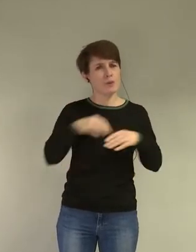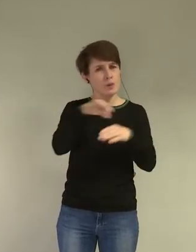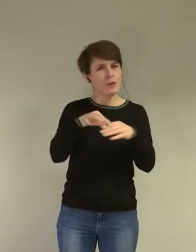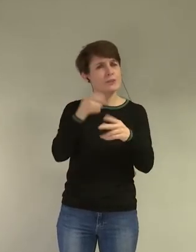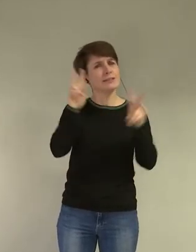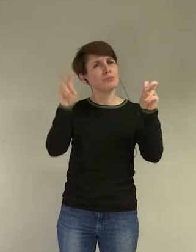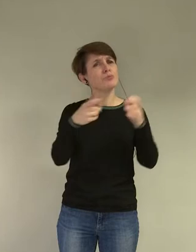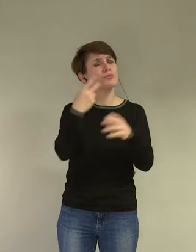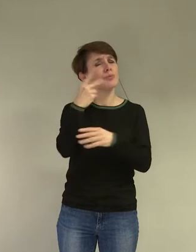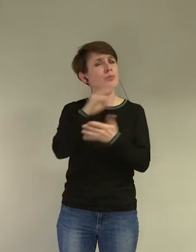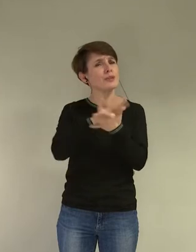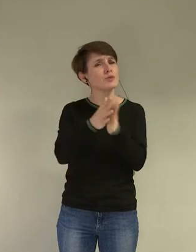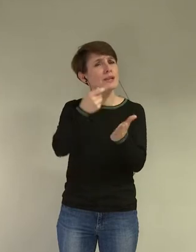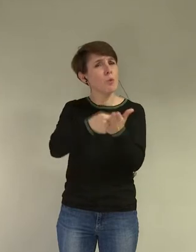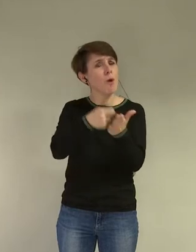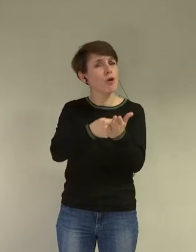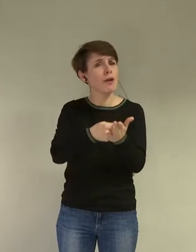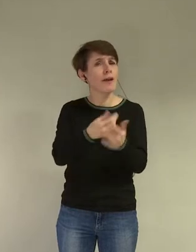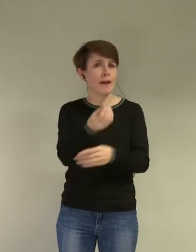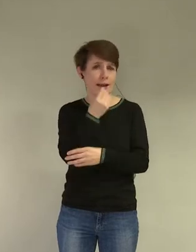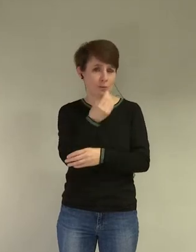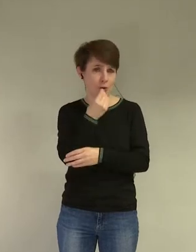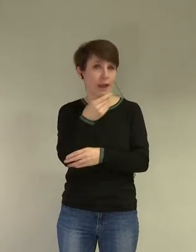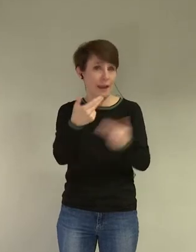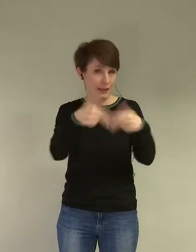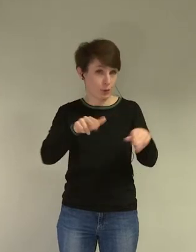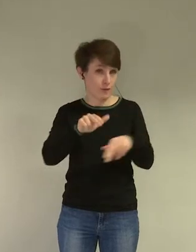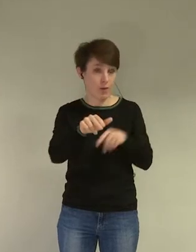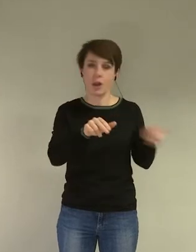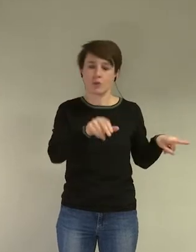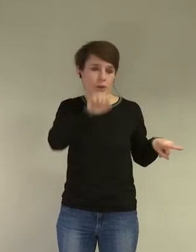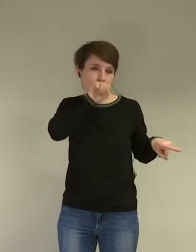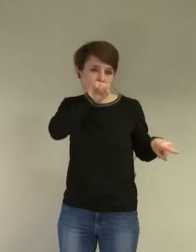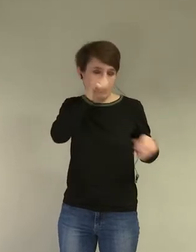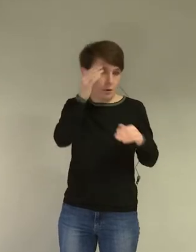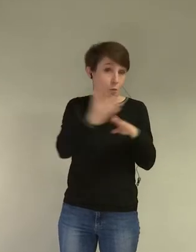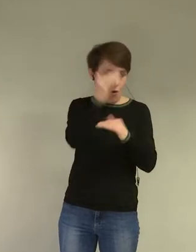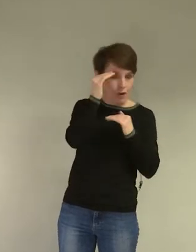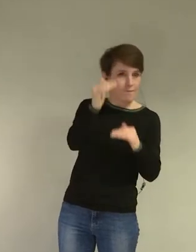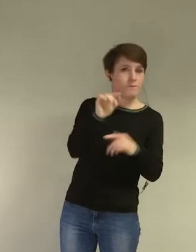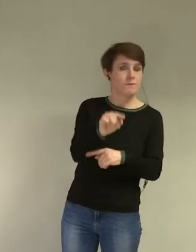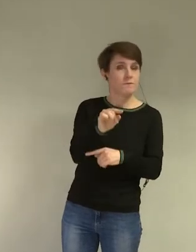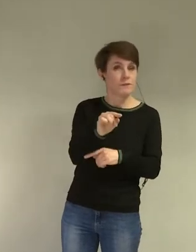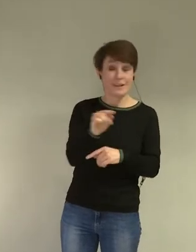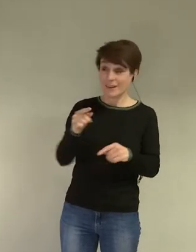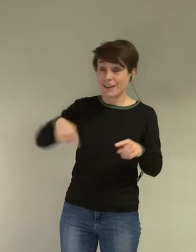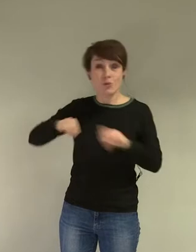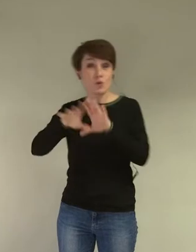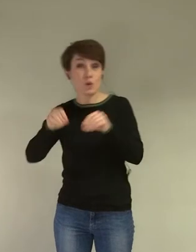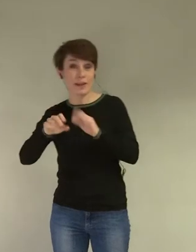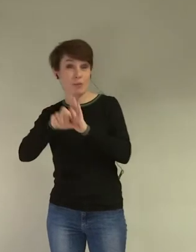et au nom de la ville de grenoble aux côtés des élus et des équipes qui ont eu le bonheur de travailler à ses côtés pendant toutes ces années